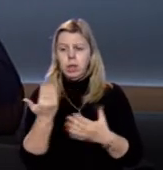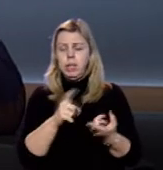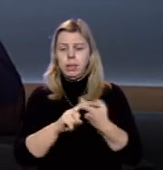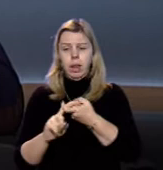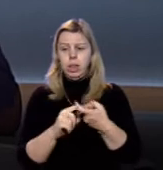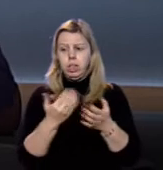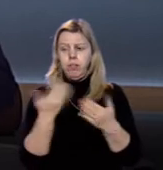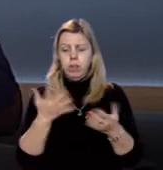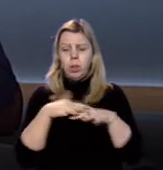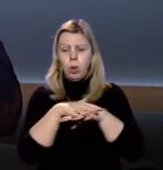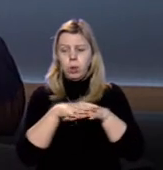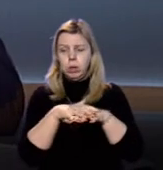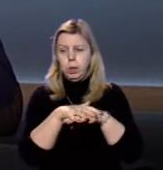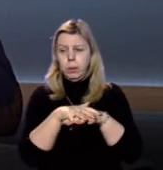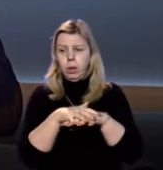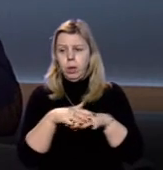залежності від